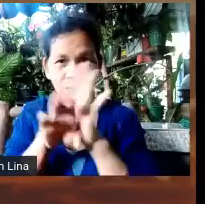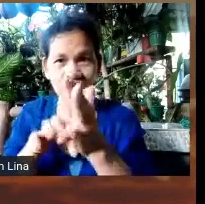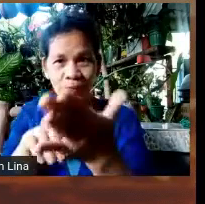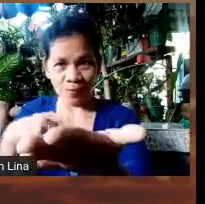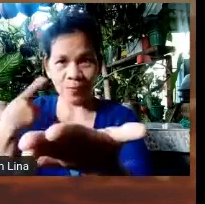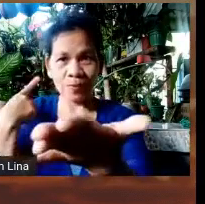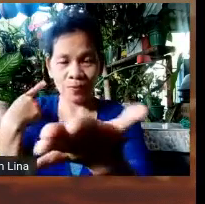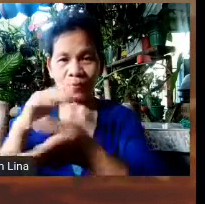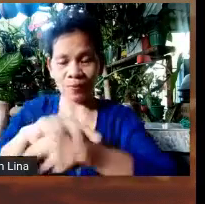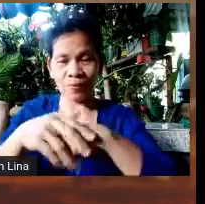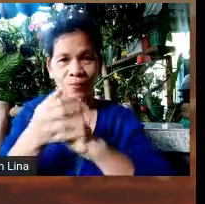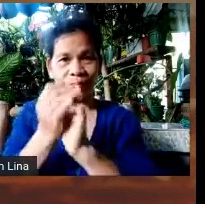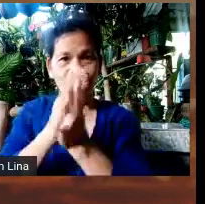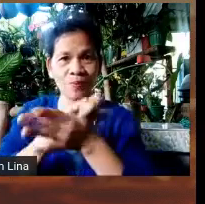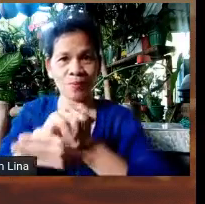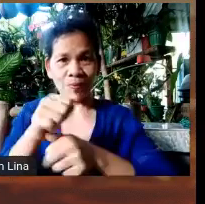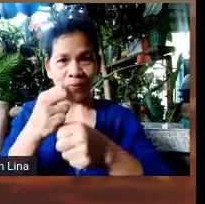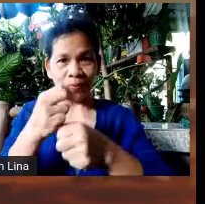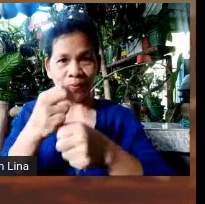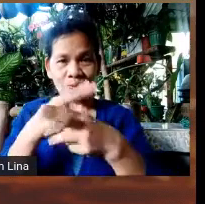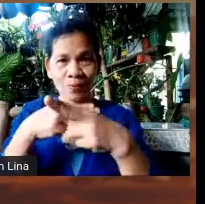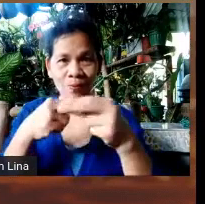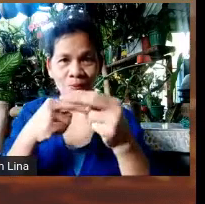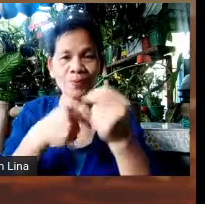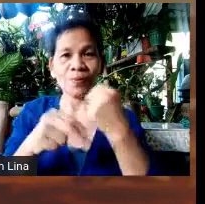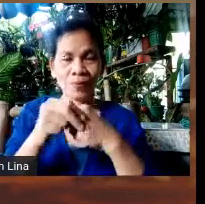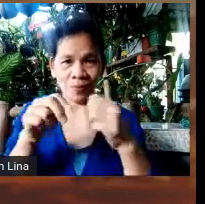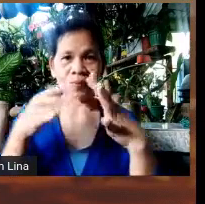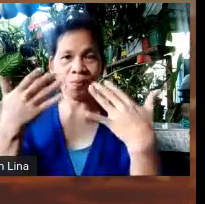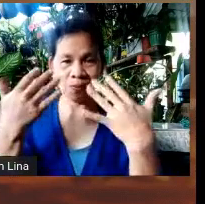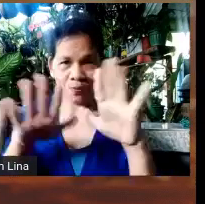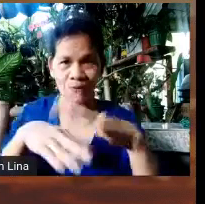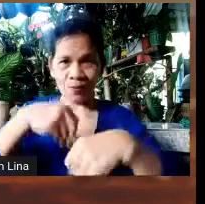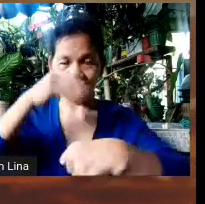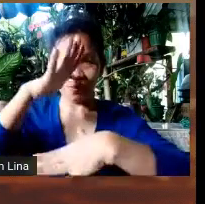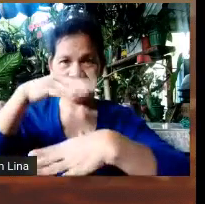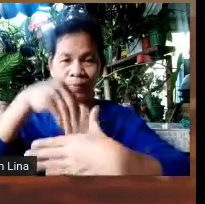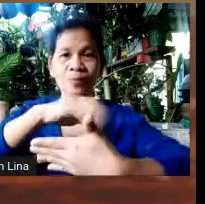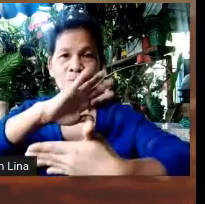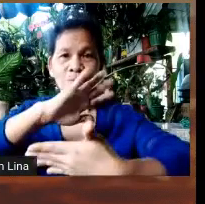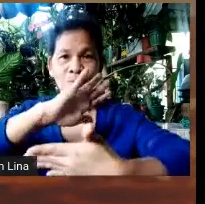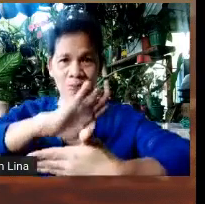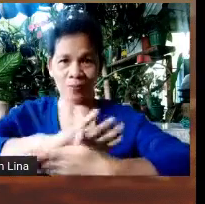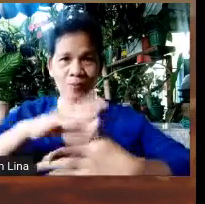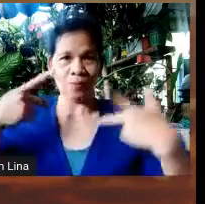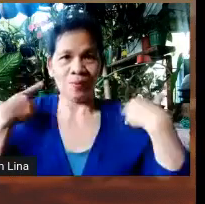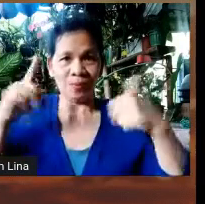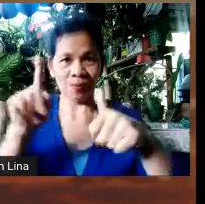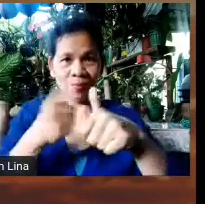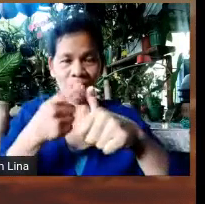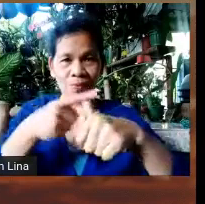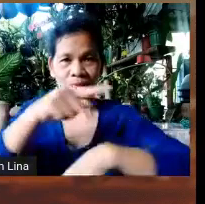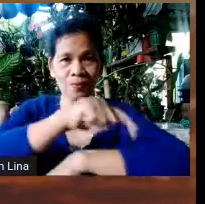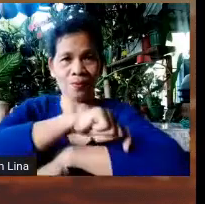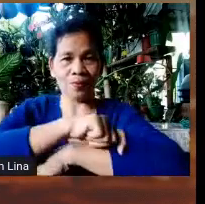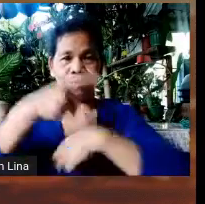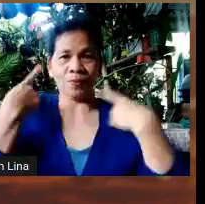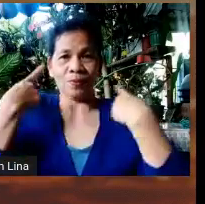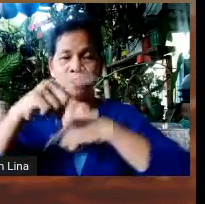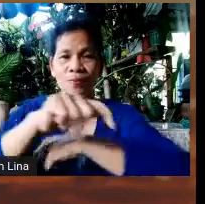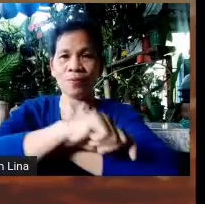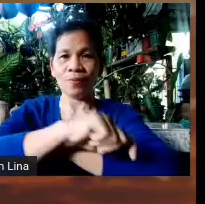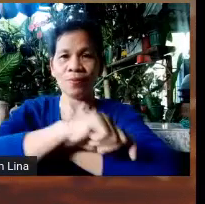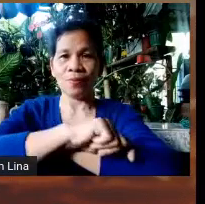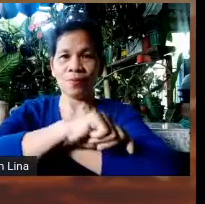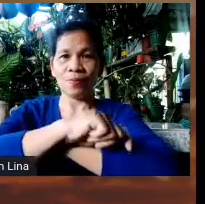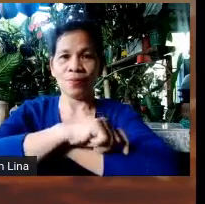saserdote. At sa loob po ng unang silid po ay nandoon po yung table of showbread,